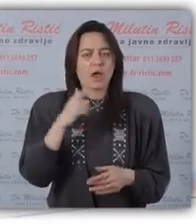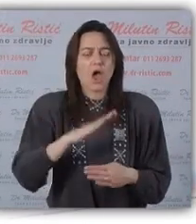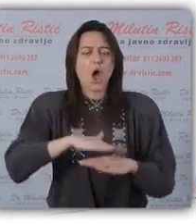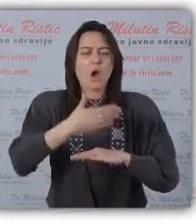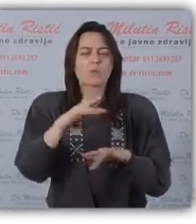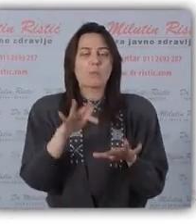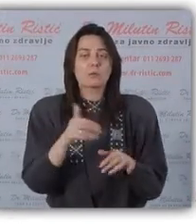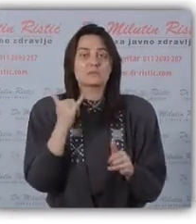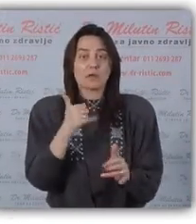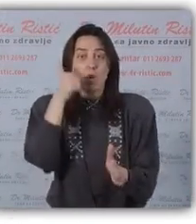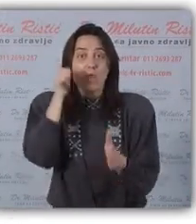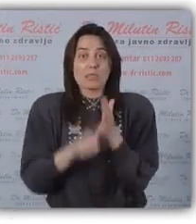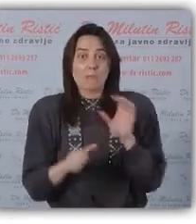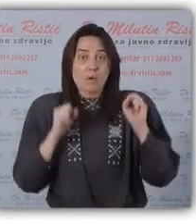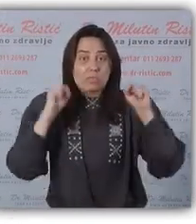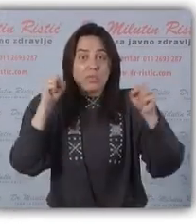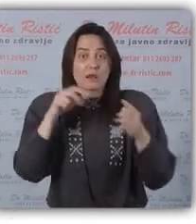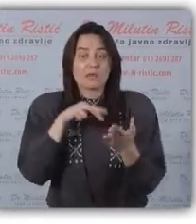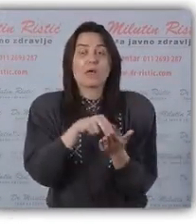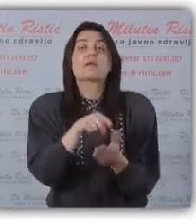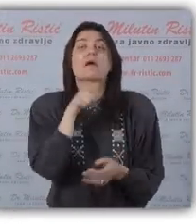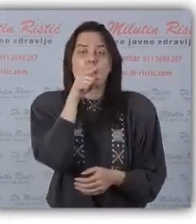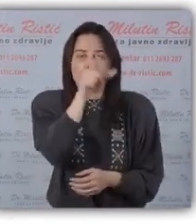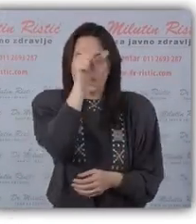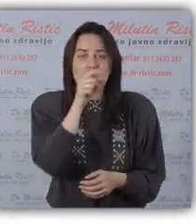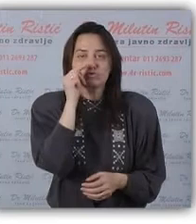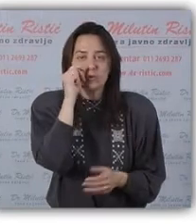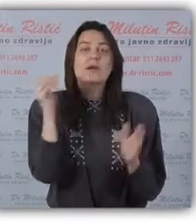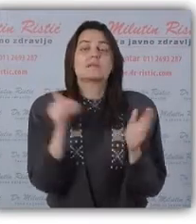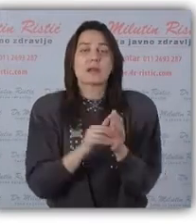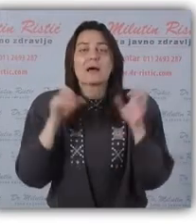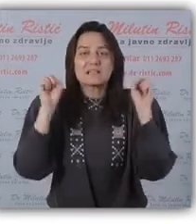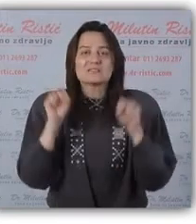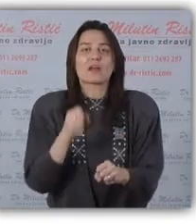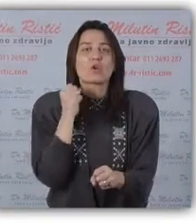uz kompjuter, odjednom da pređe u teretanu, tako bi